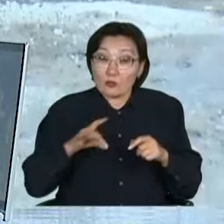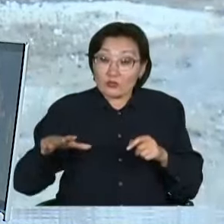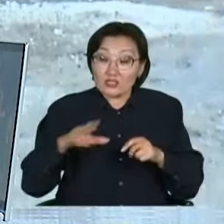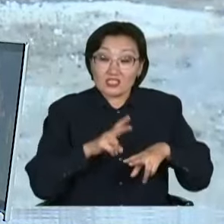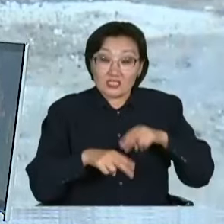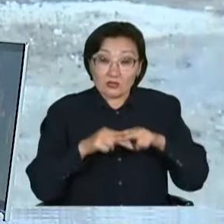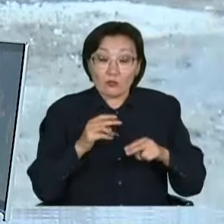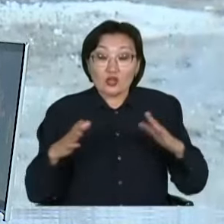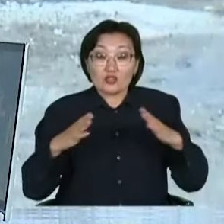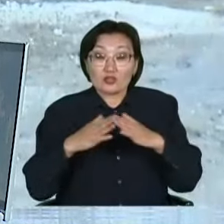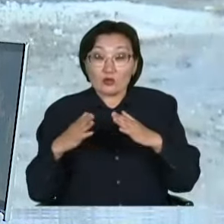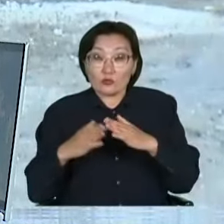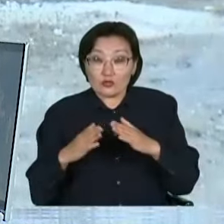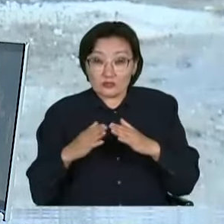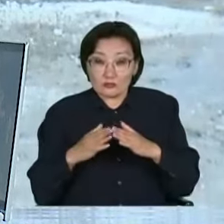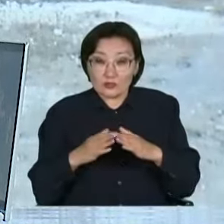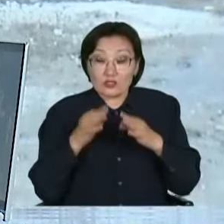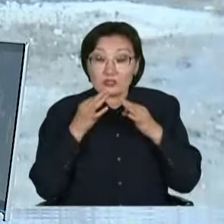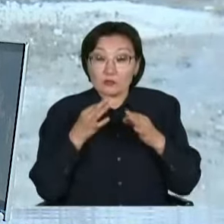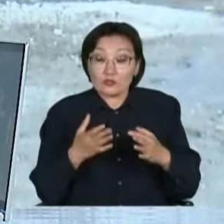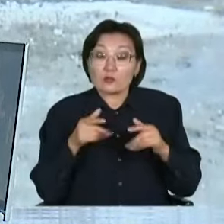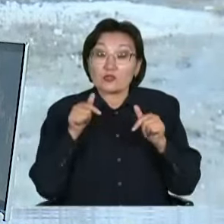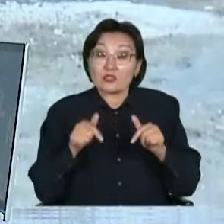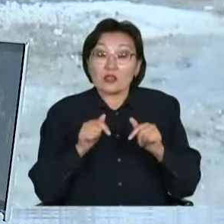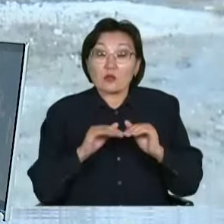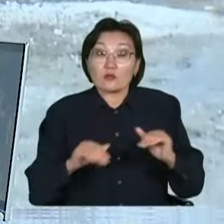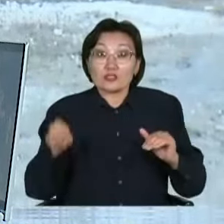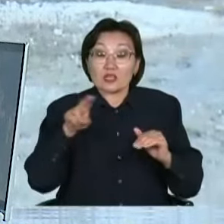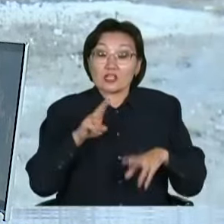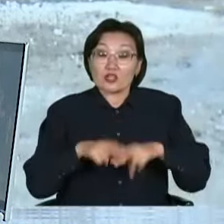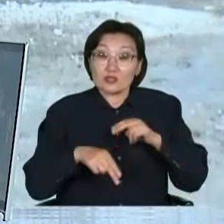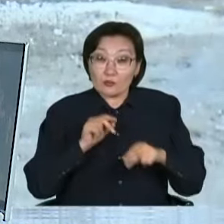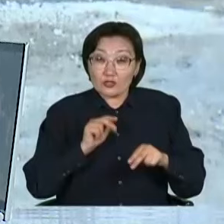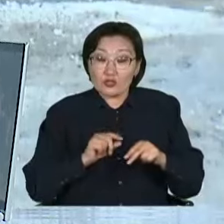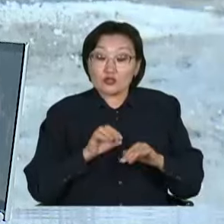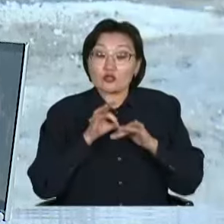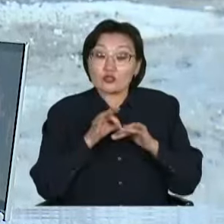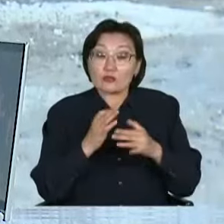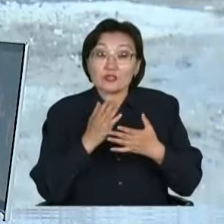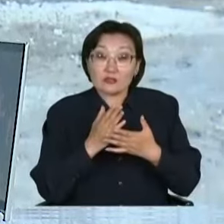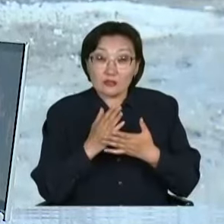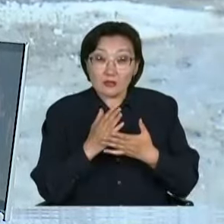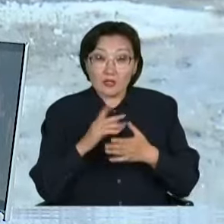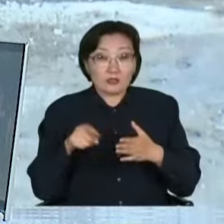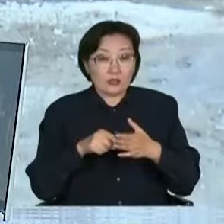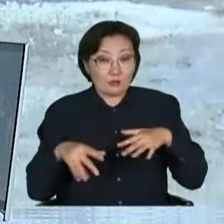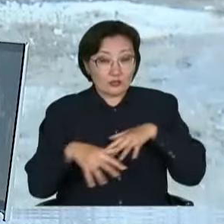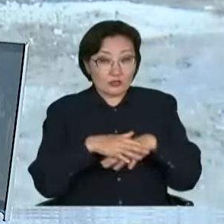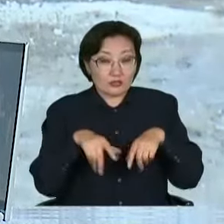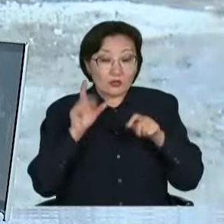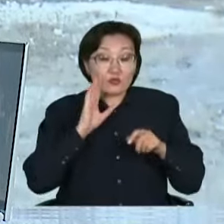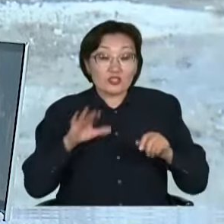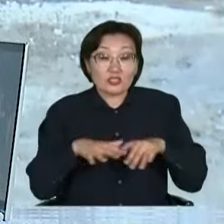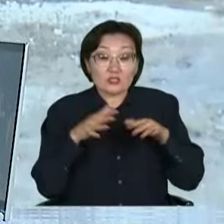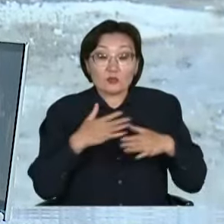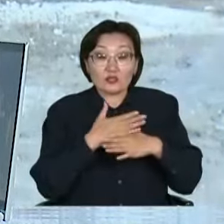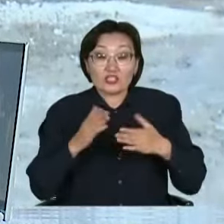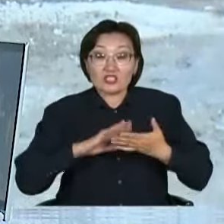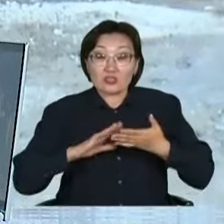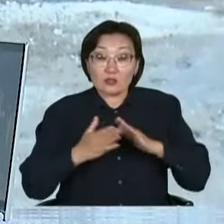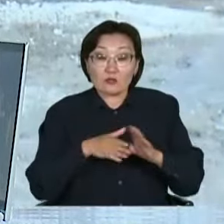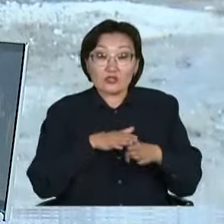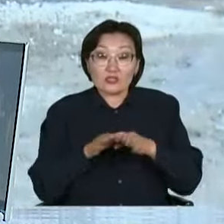салынып жатқан үйлерді жоғары бағалаған. Себебі мұнда балабақша құрылысы да қарқынды жүріп жатыр. Қала тұрғындарының су тасқынынан кейінгі